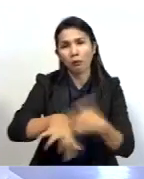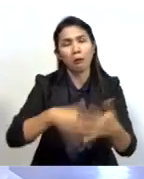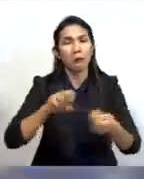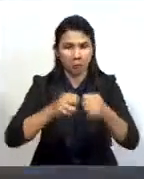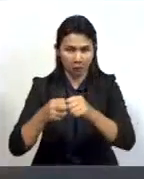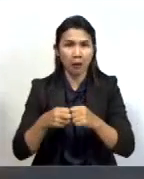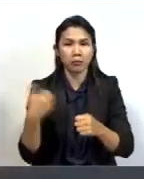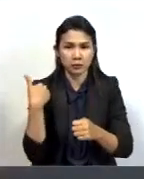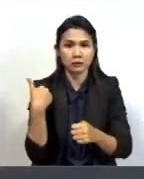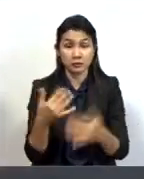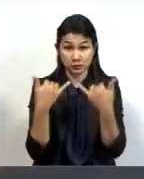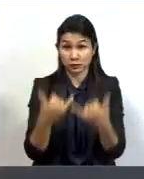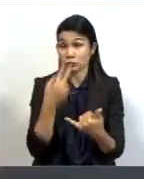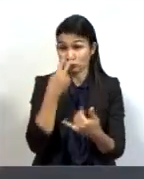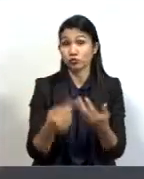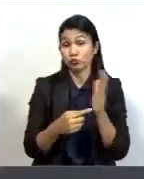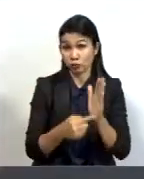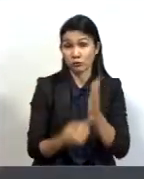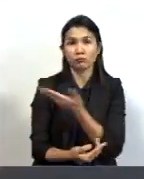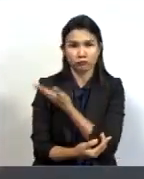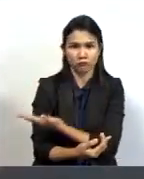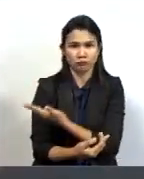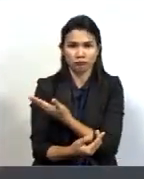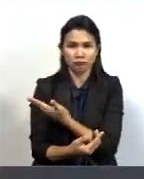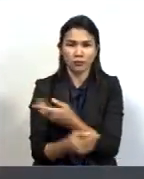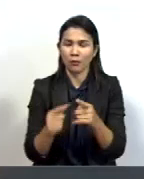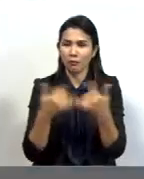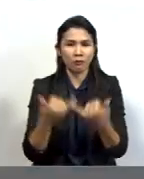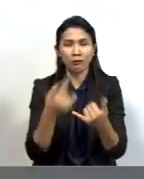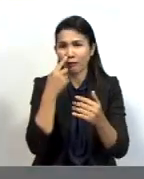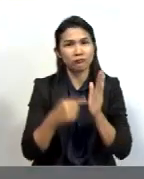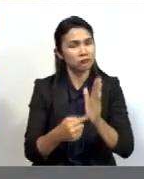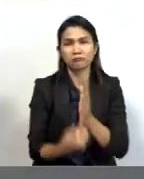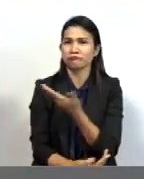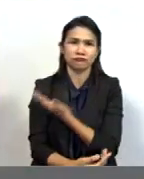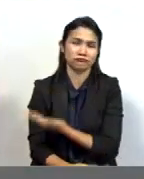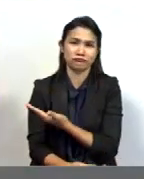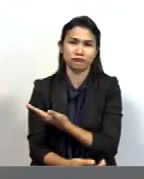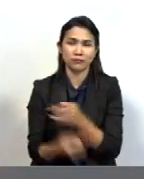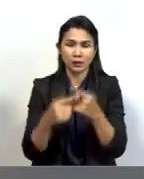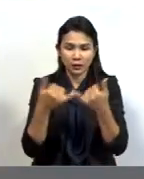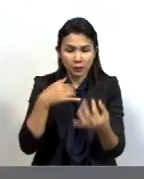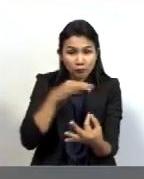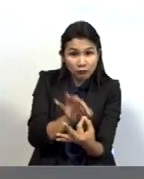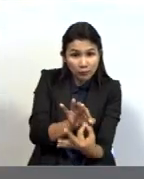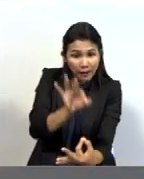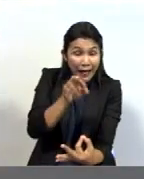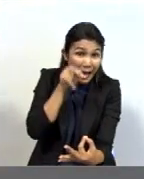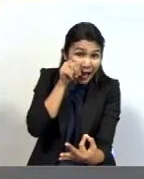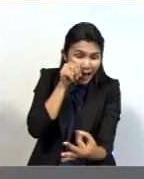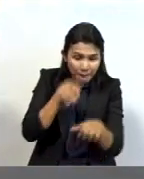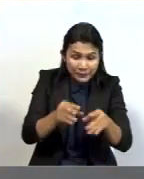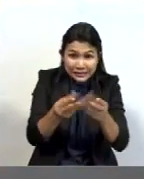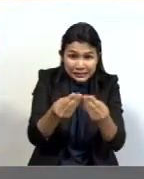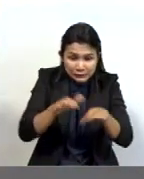ไปดูระดับน้ำโขงที่ไหลผ่านจังหวัดหนองคายกันนะคะเนี่ยค่ะตอนนี้สภาพเป็นอย่างที่เห็นนะคะวันนี้เนี่ยวัดระดับน้ำได้ที่ส่